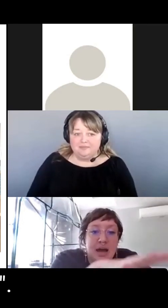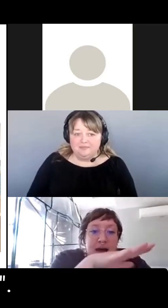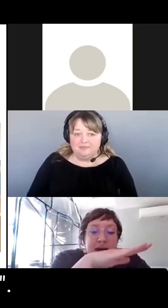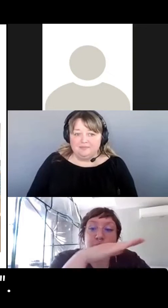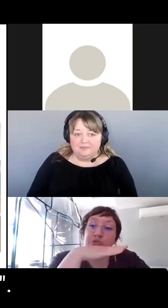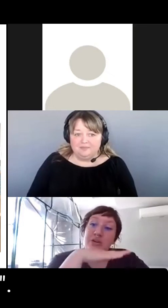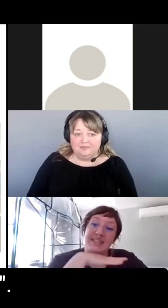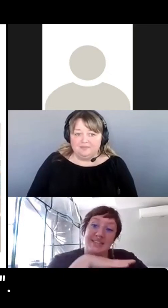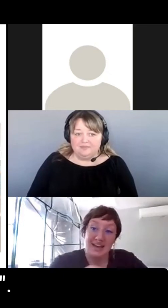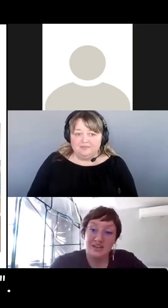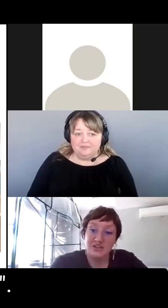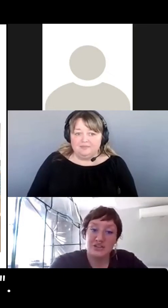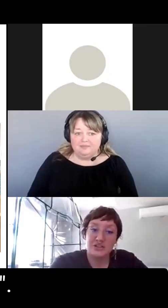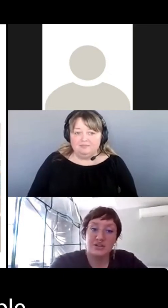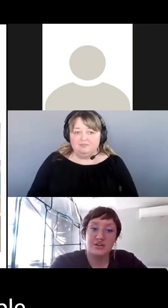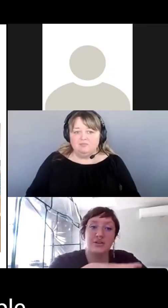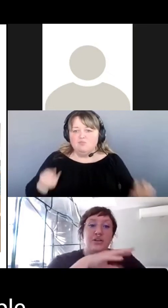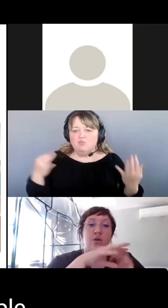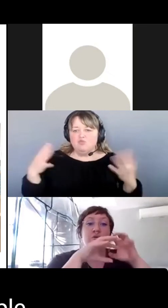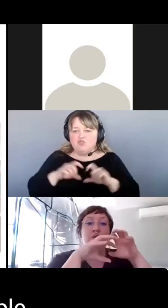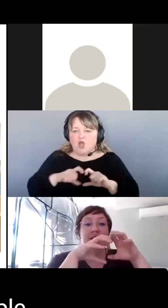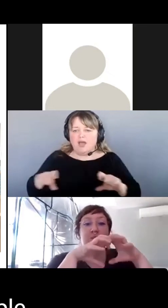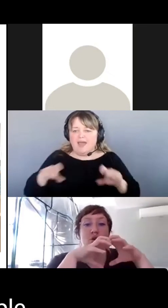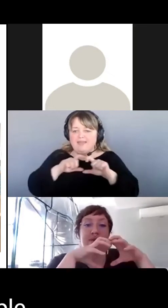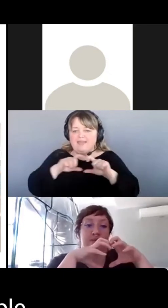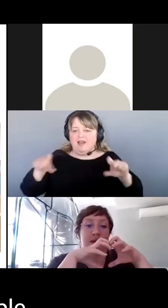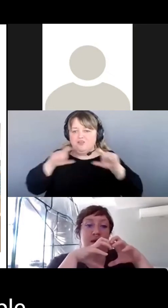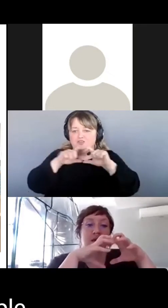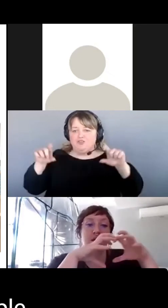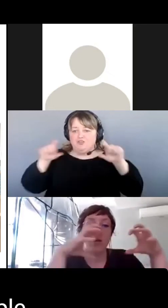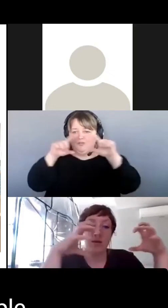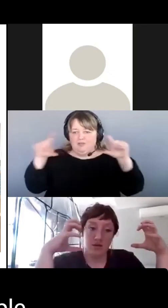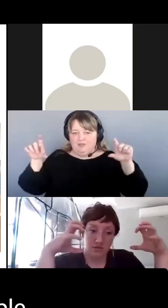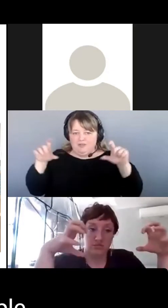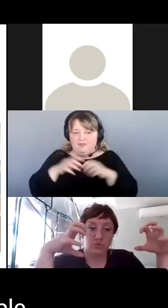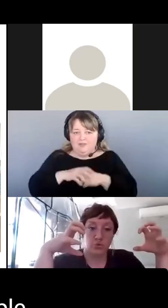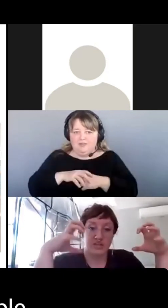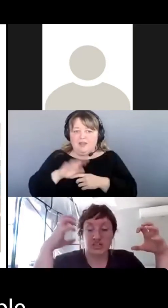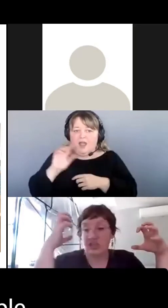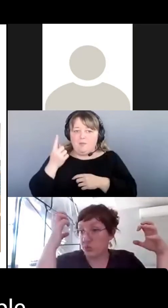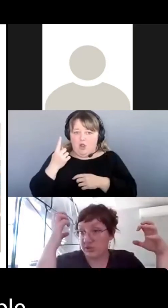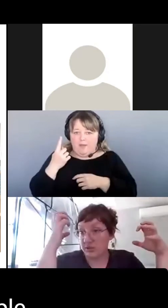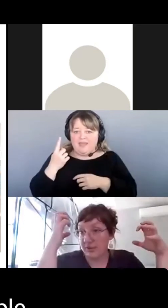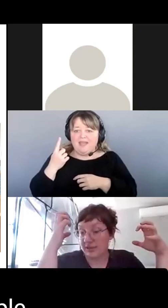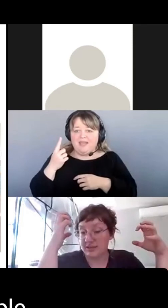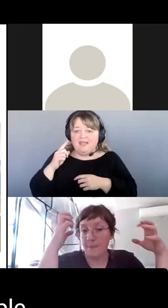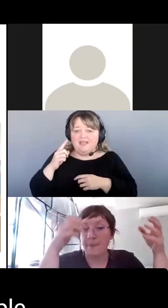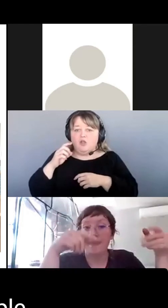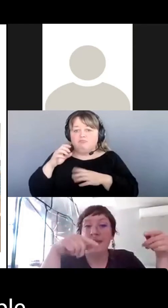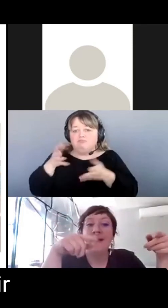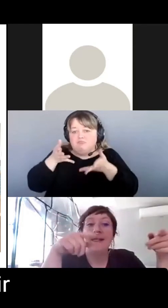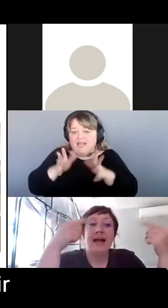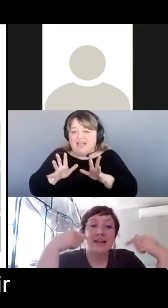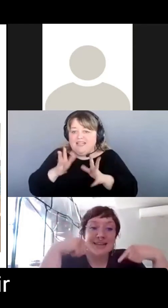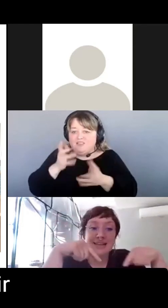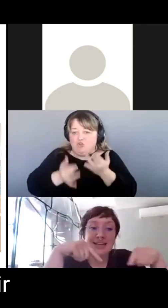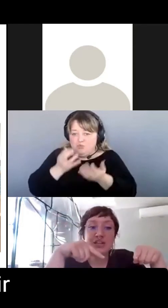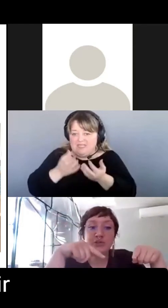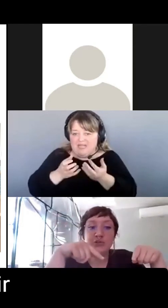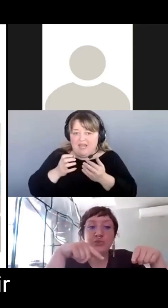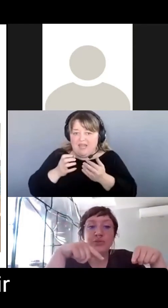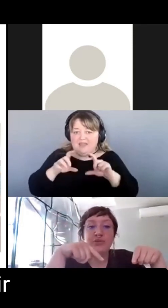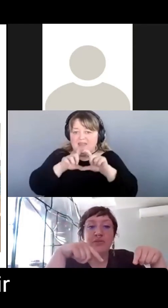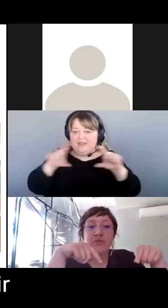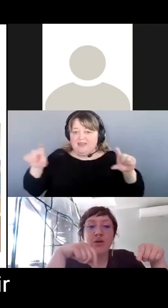c'est en plusieurs étages. On va mettre premièrement nos déchets de cuisine, par exemple. L'étage